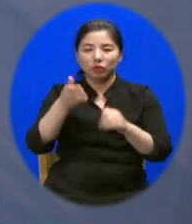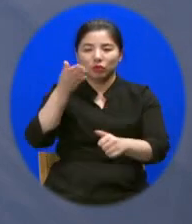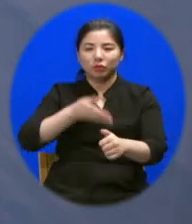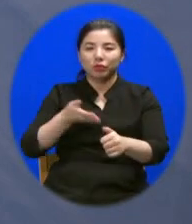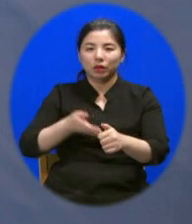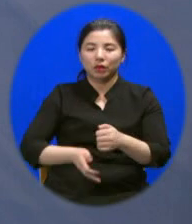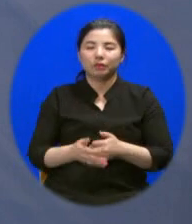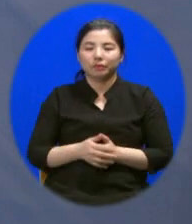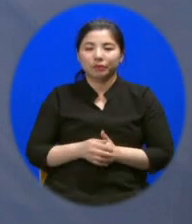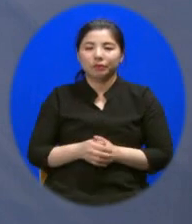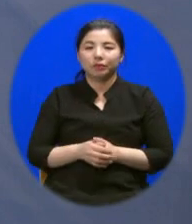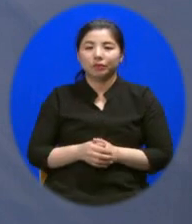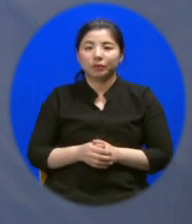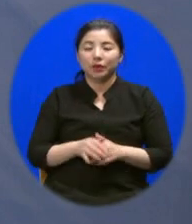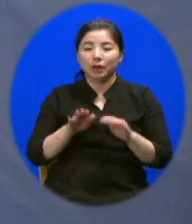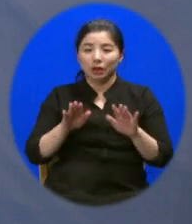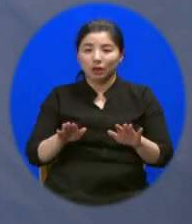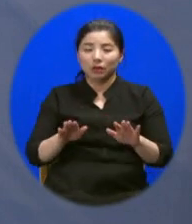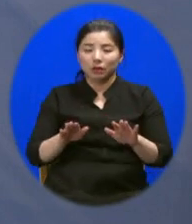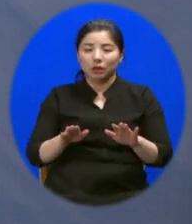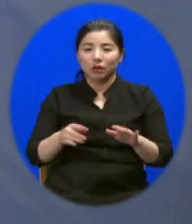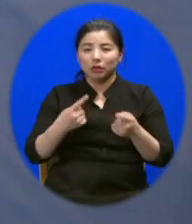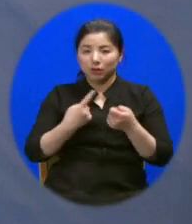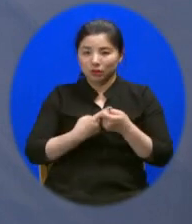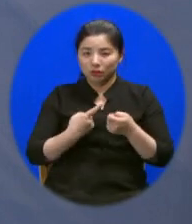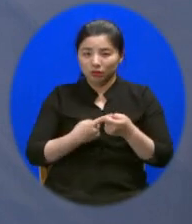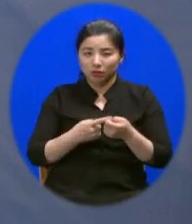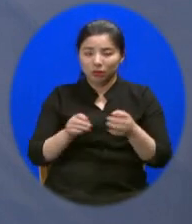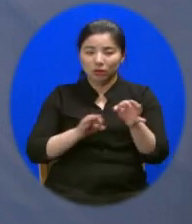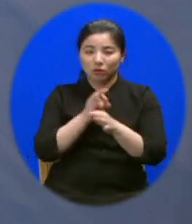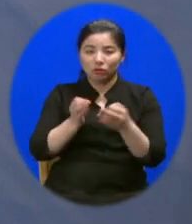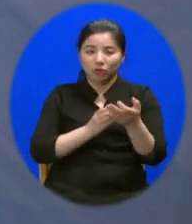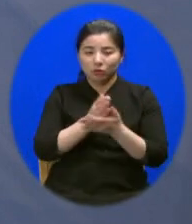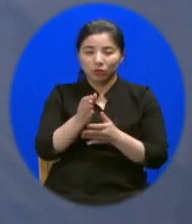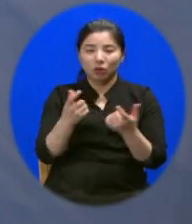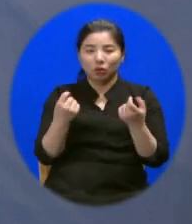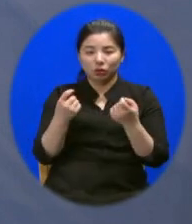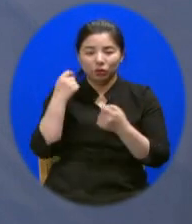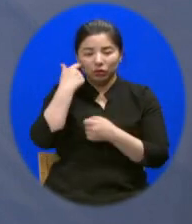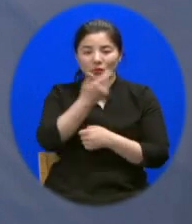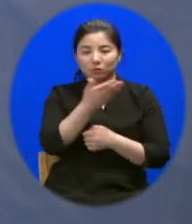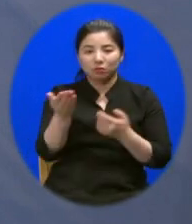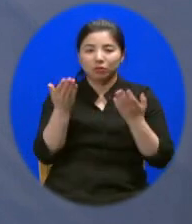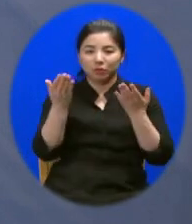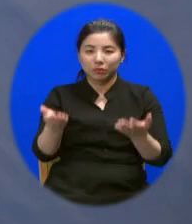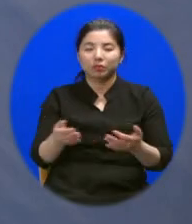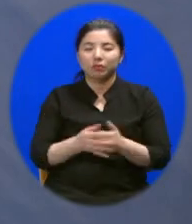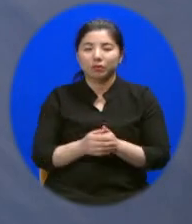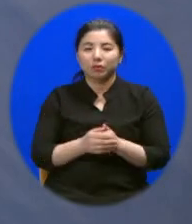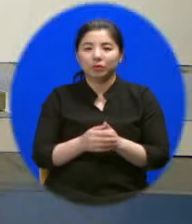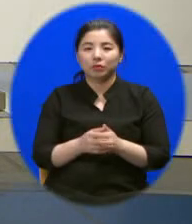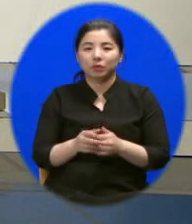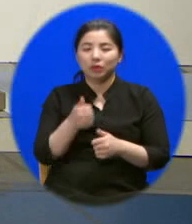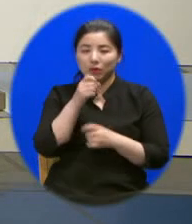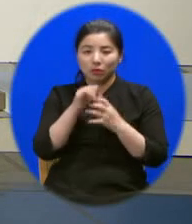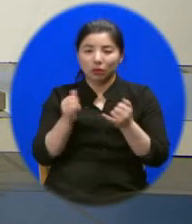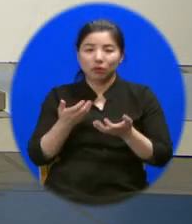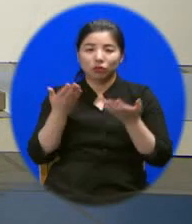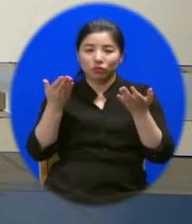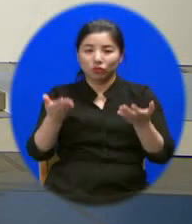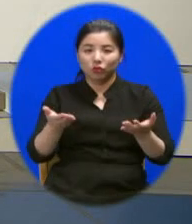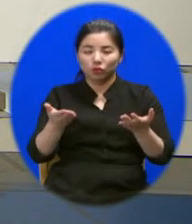드리겠습니다 자 그러면 이제 1 주재 경제 분야 공통 질문을 드리도록 하겠습니다 사회 제가 제시하는